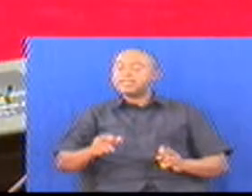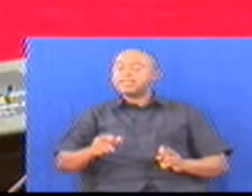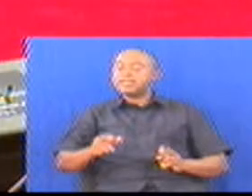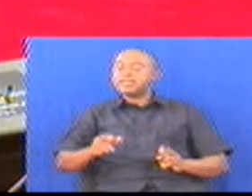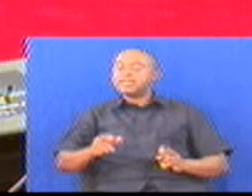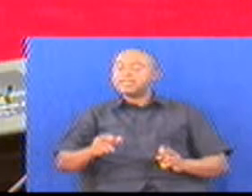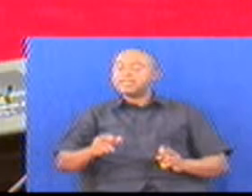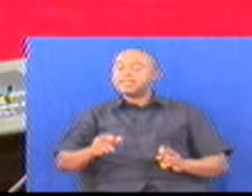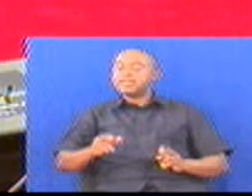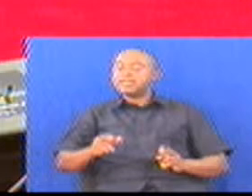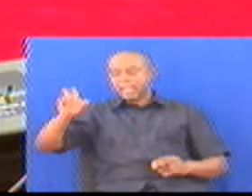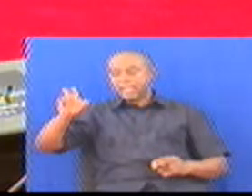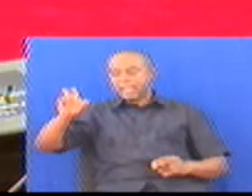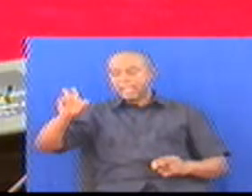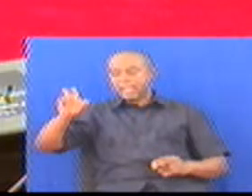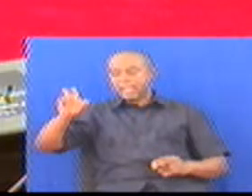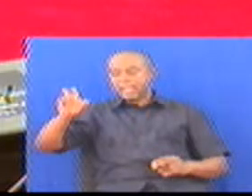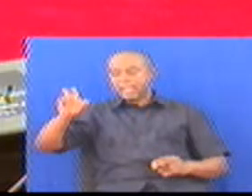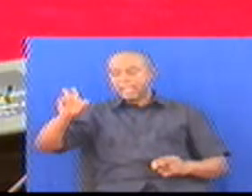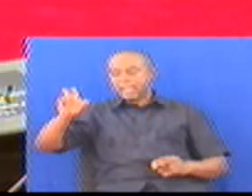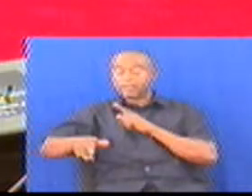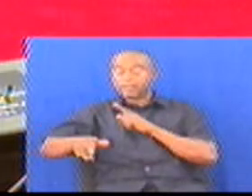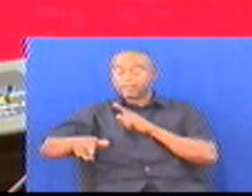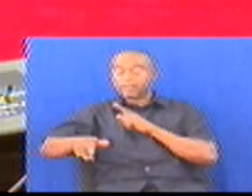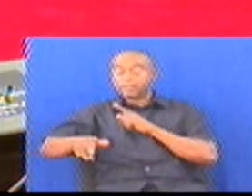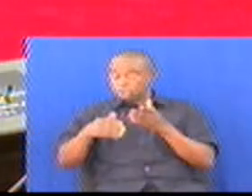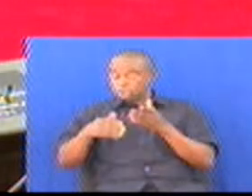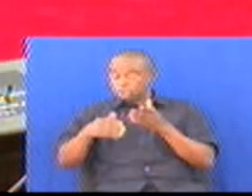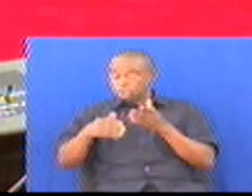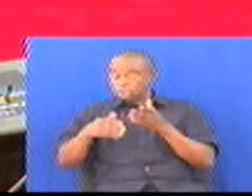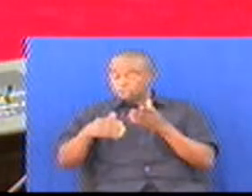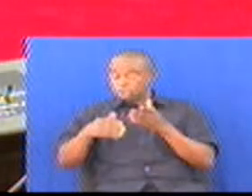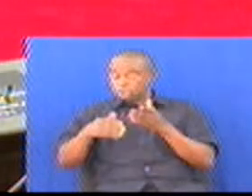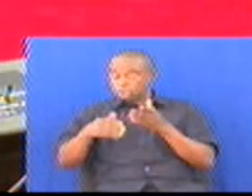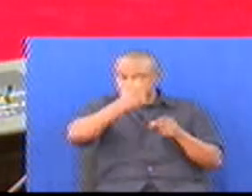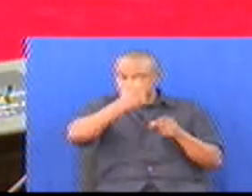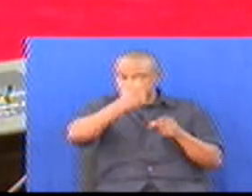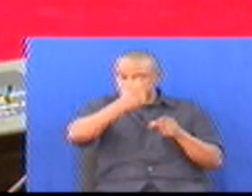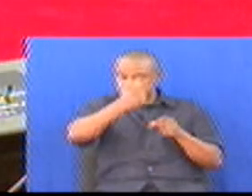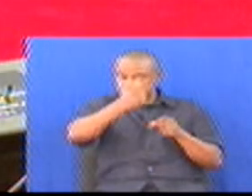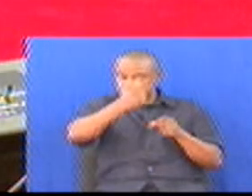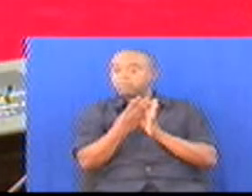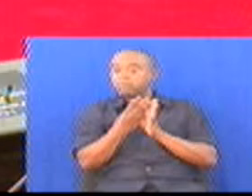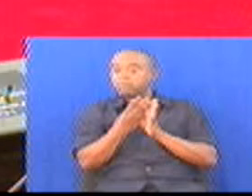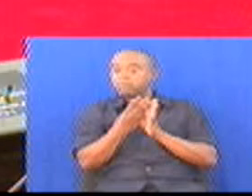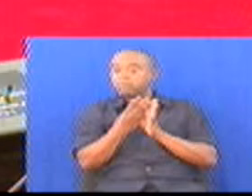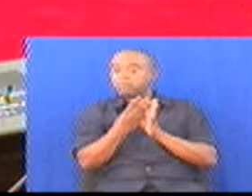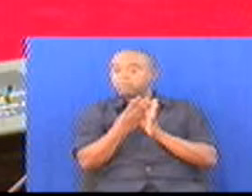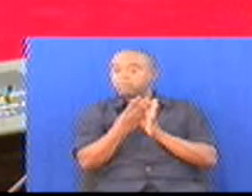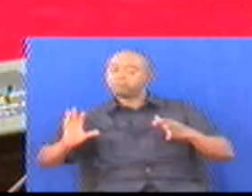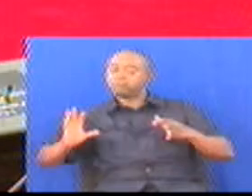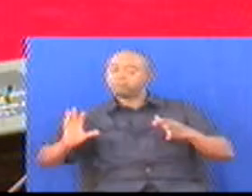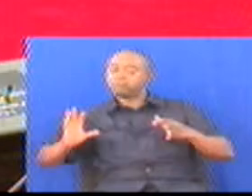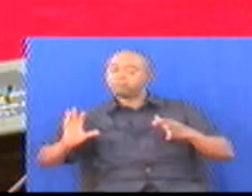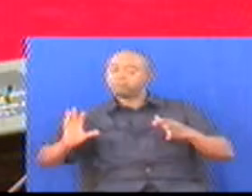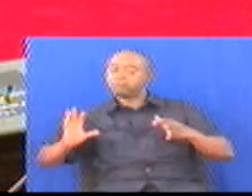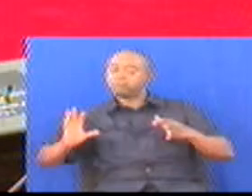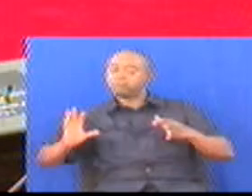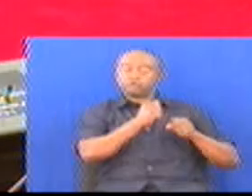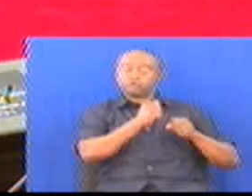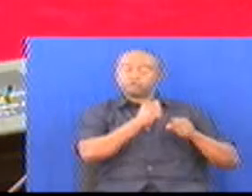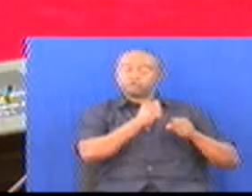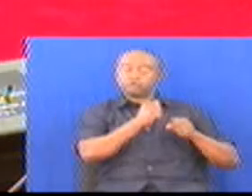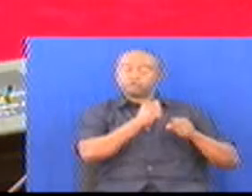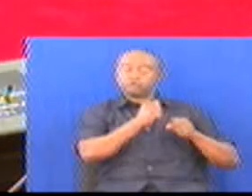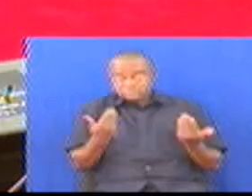lenye urefu wa kilomita 1.03 pamoja na barabara unganishi zenye urefu wa kilomita 5.2 na